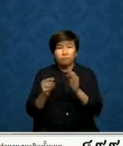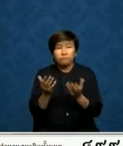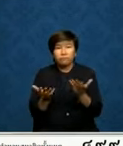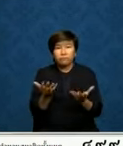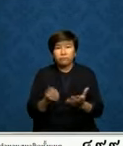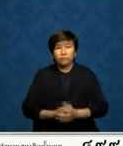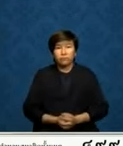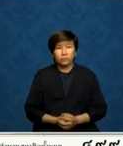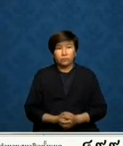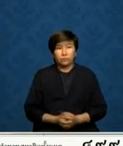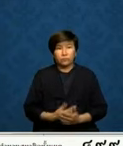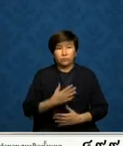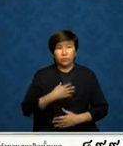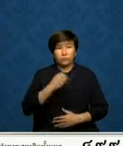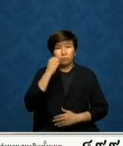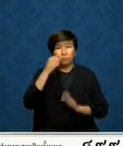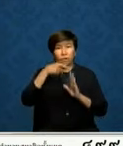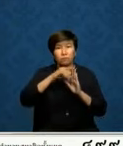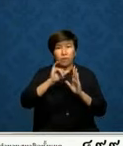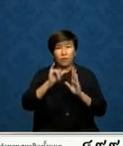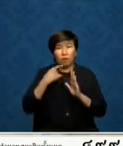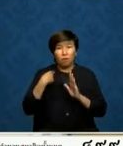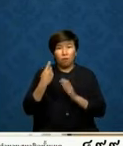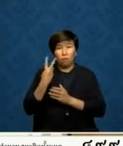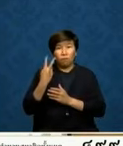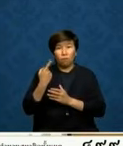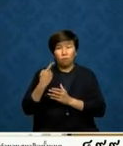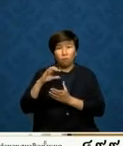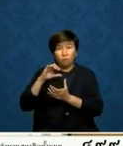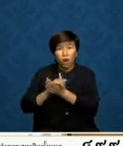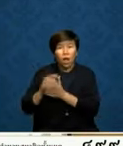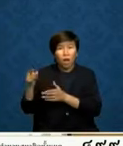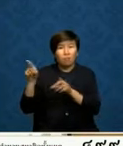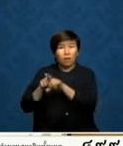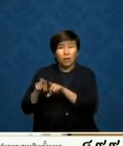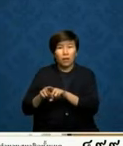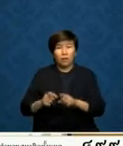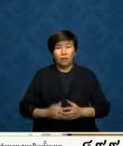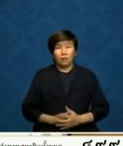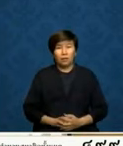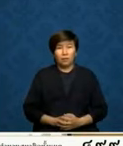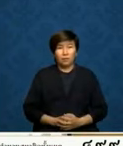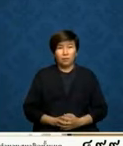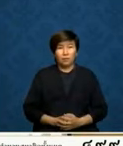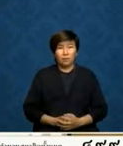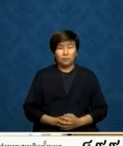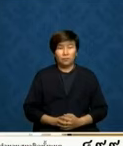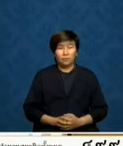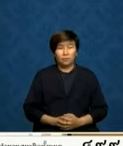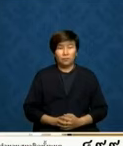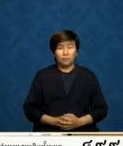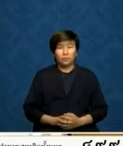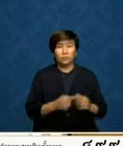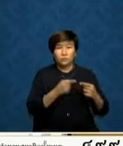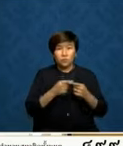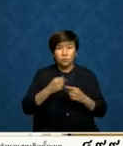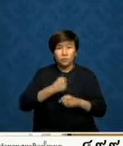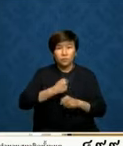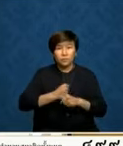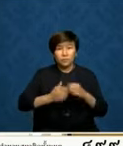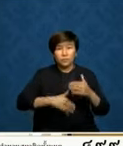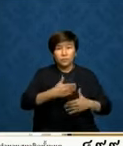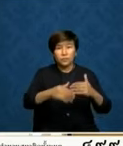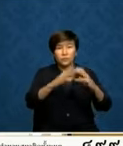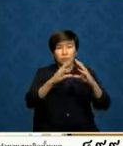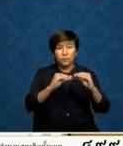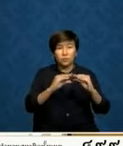ในฐานะเขยเมืองพะเยาเช่นเดียวกันครับขอบคุณครับ ก็ดำเนินการต่อไปนะครับ ขออนุญ